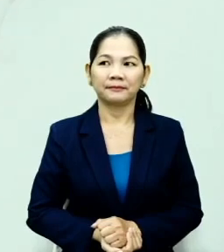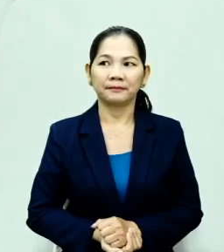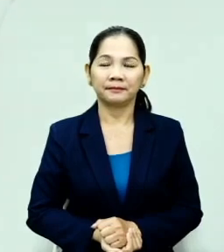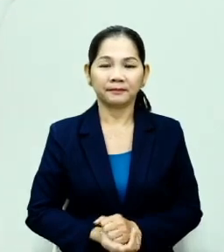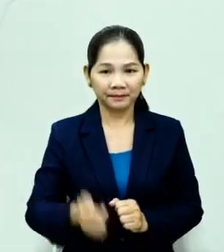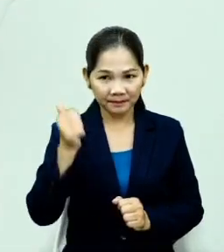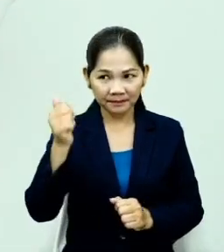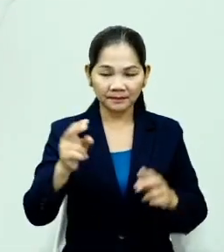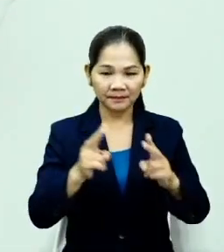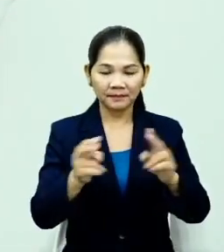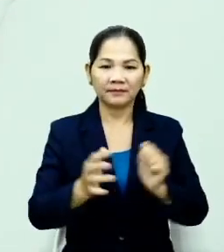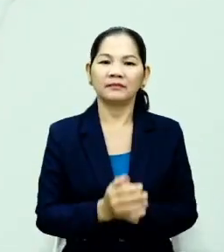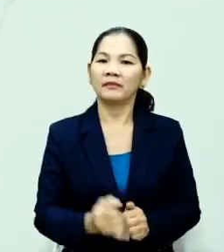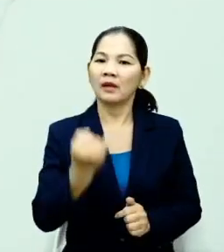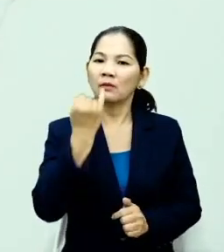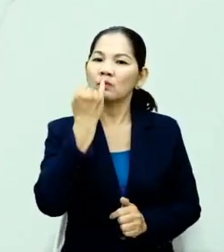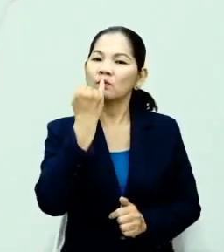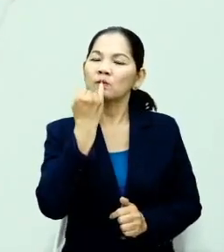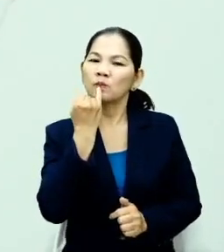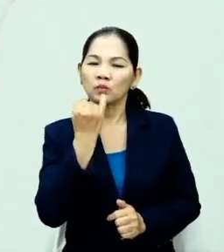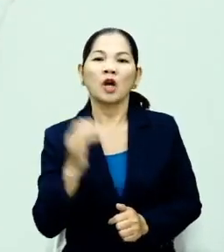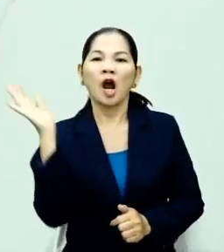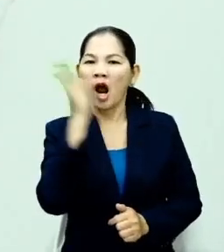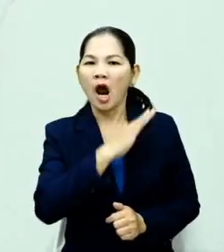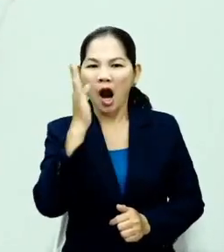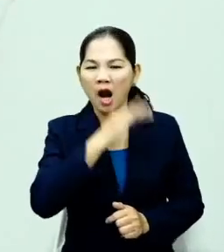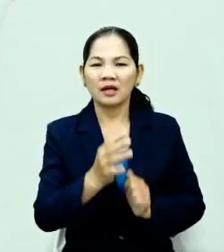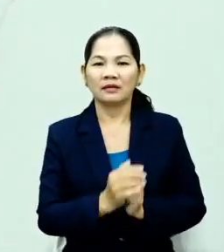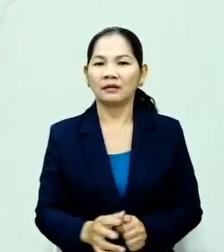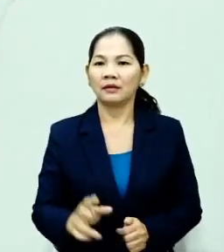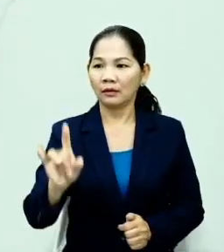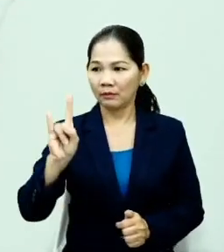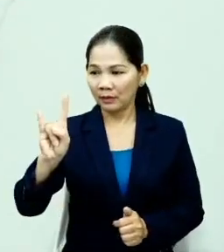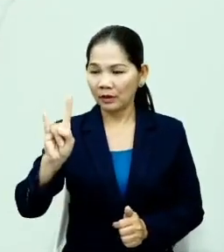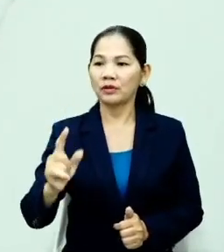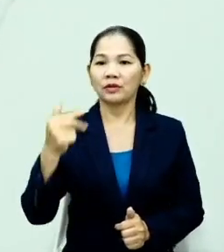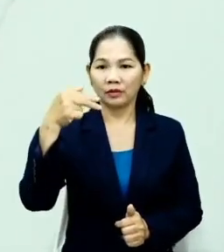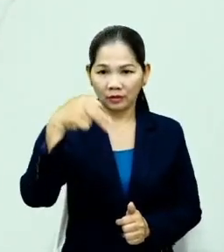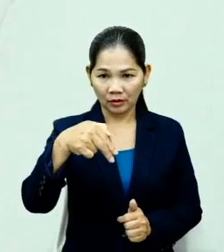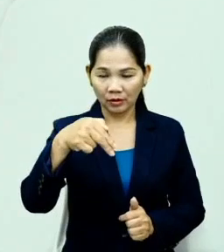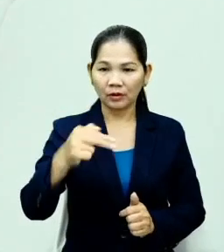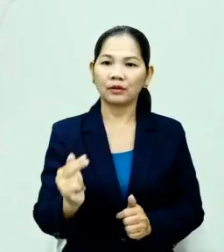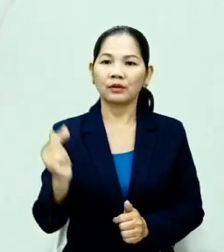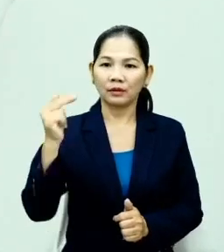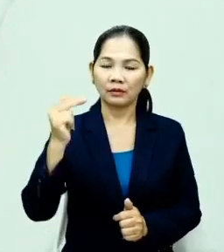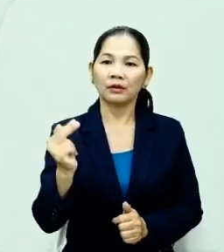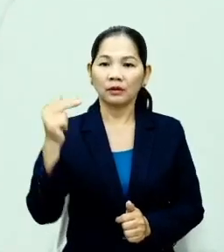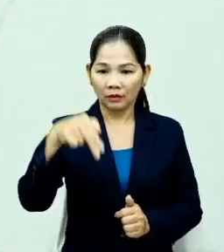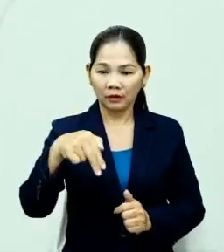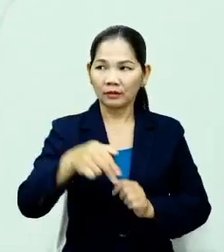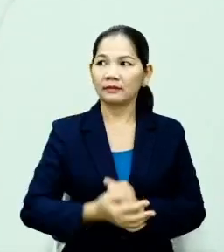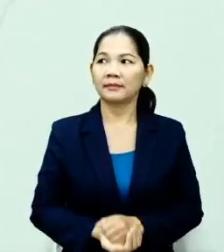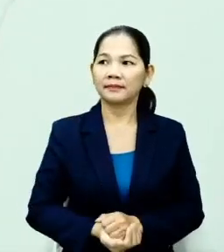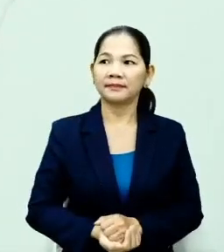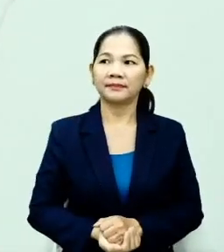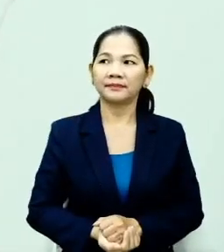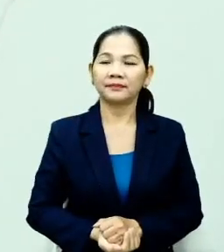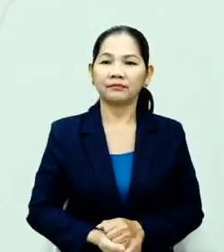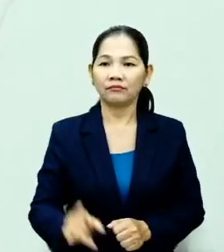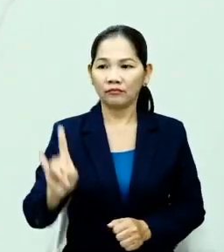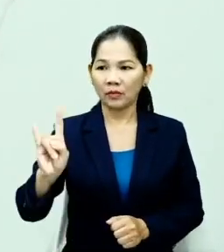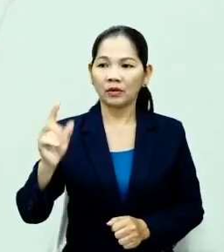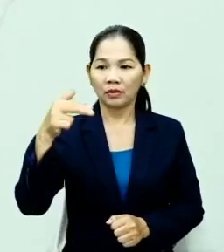Chà, lọ nà. Mặt tê miên sô đám mặt tổ. Chà, con sẽ đám để cụ bằng lời số mặt